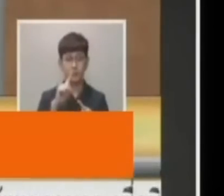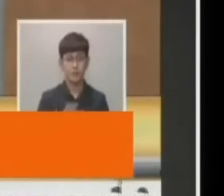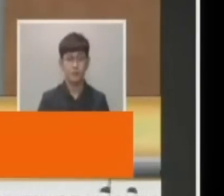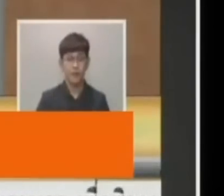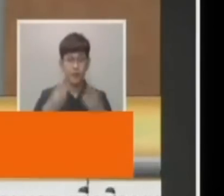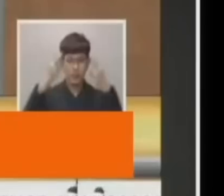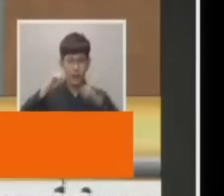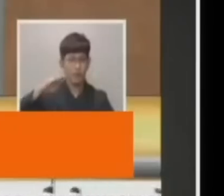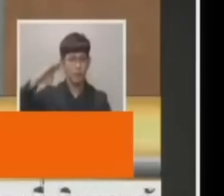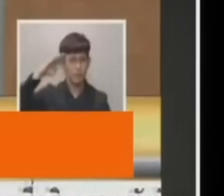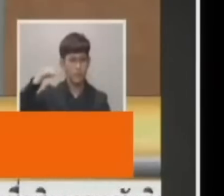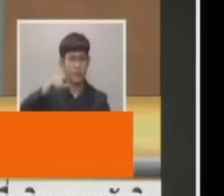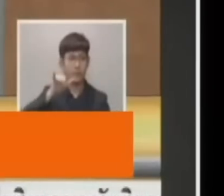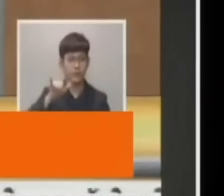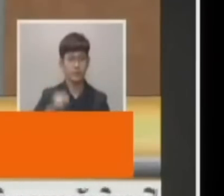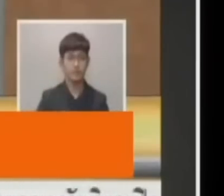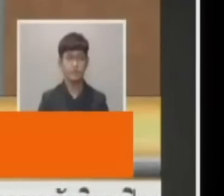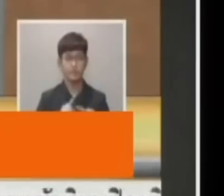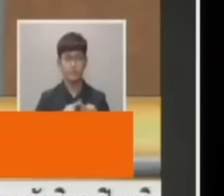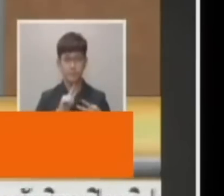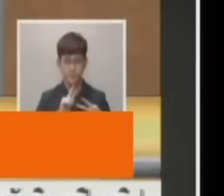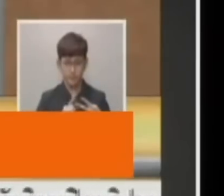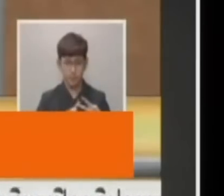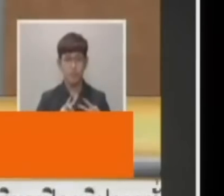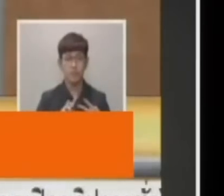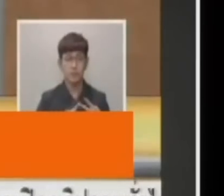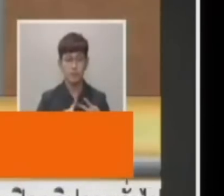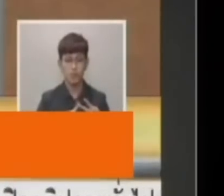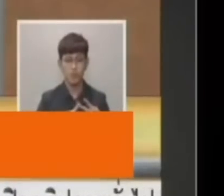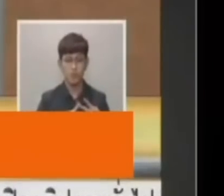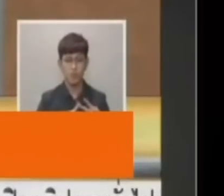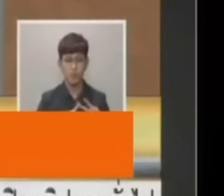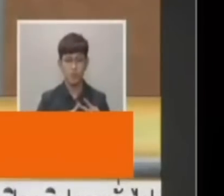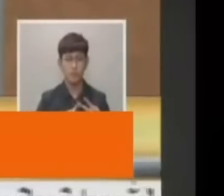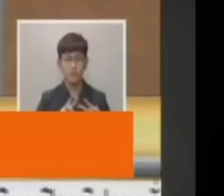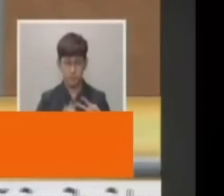รี2พลเอกธรรมนัสเผ่าจินดา